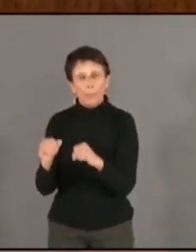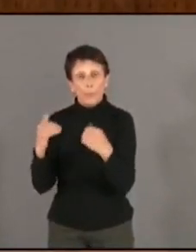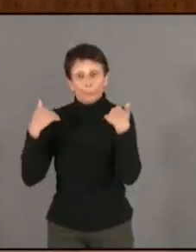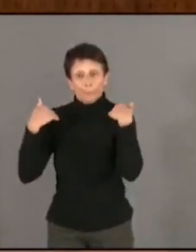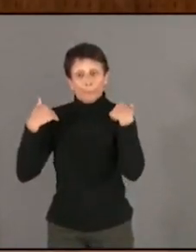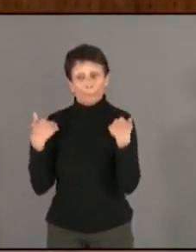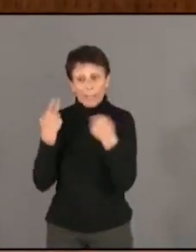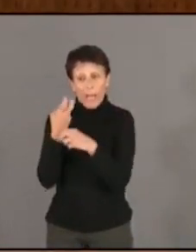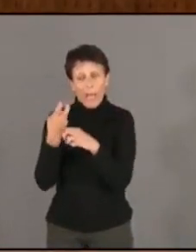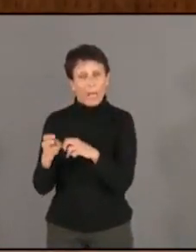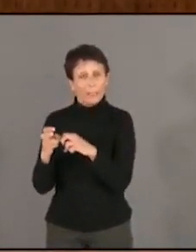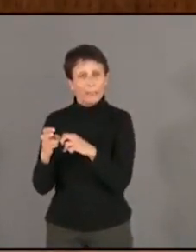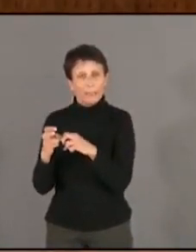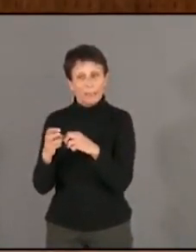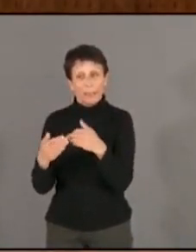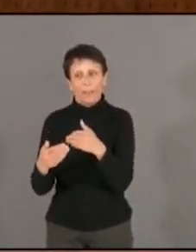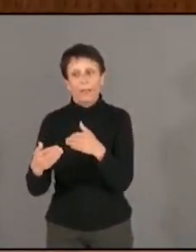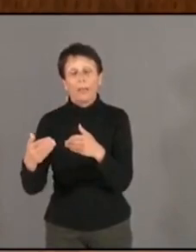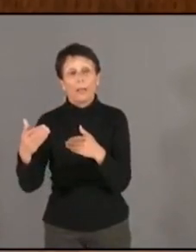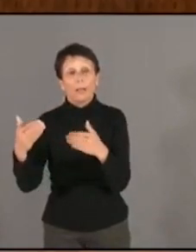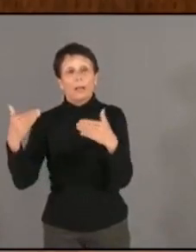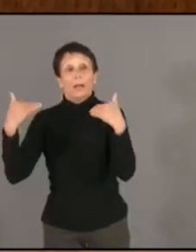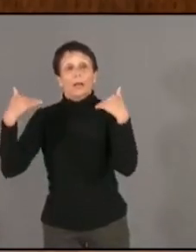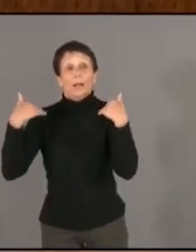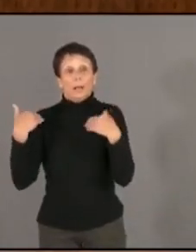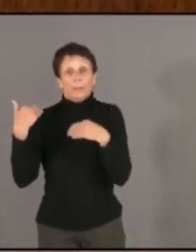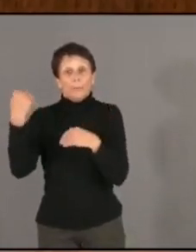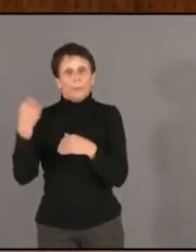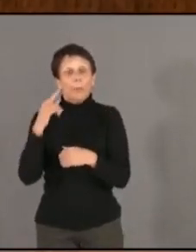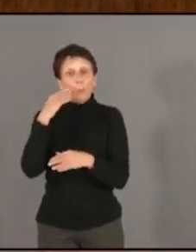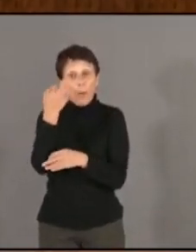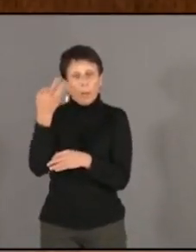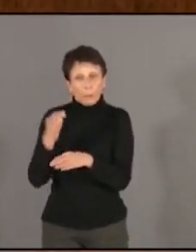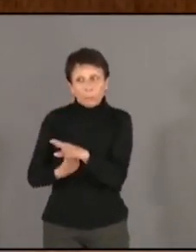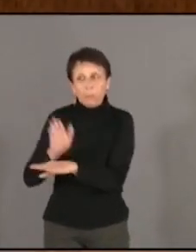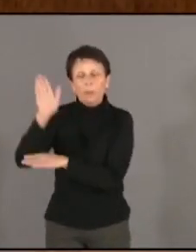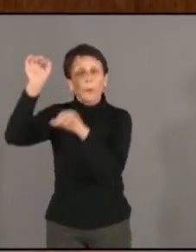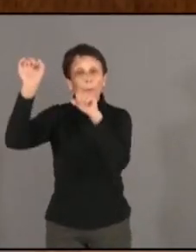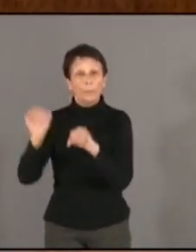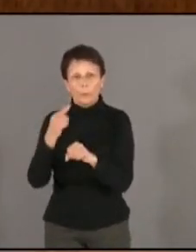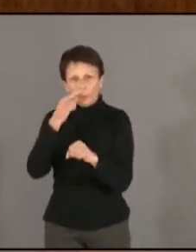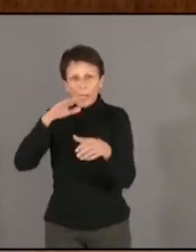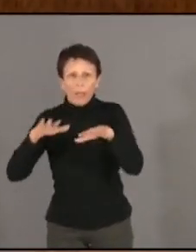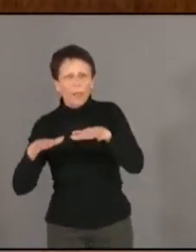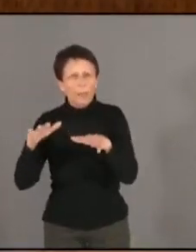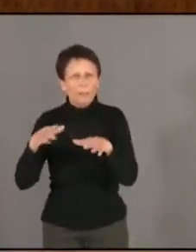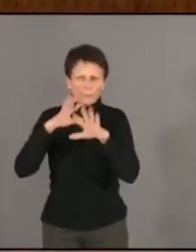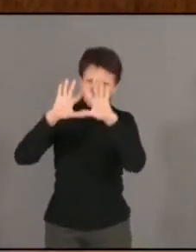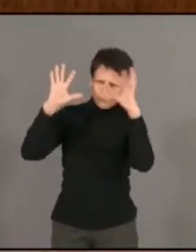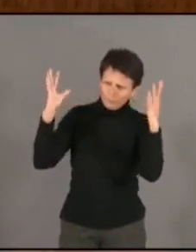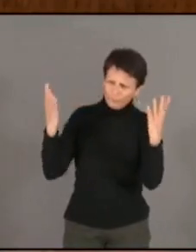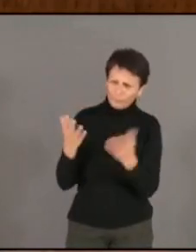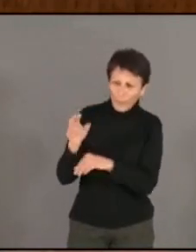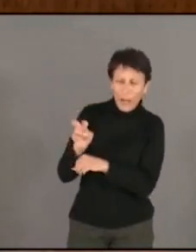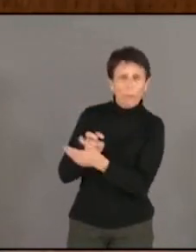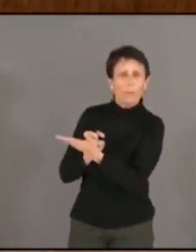risques très élevés au fil des années, car le taux, lui, peut très vite s'envoler, il reste très incertain. Donc, ce type